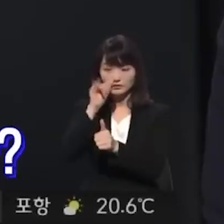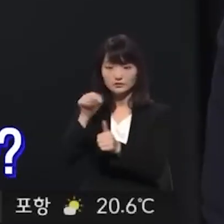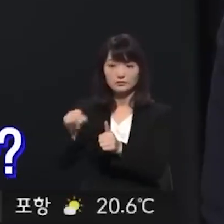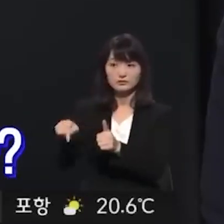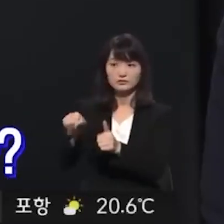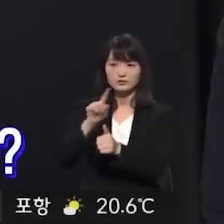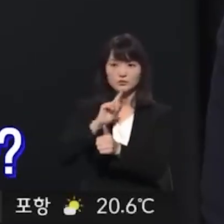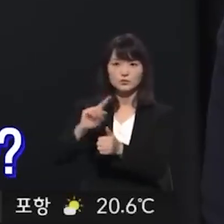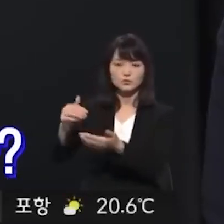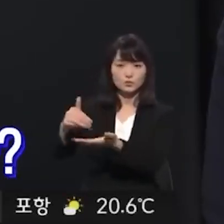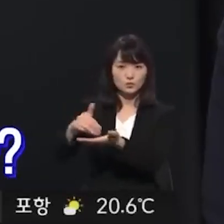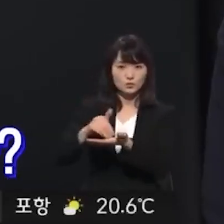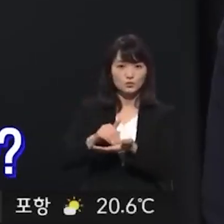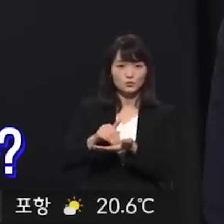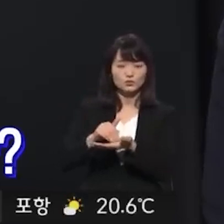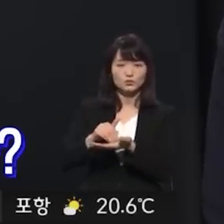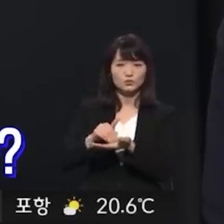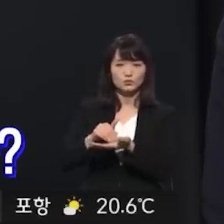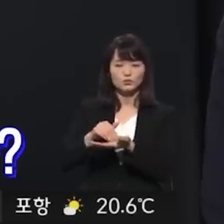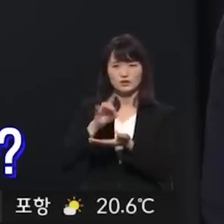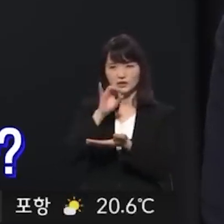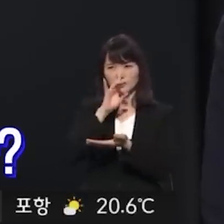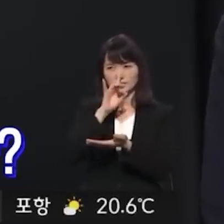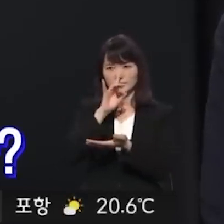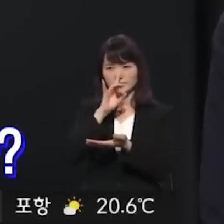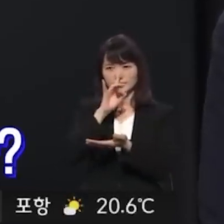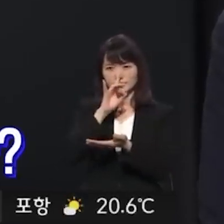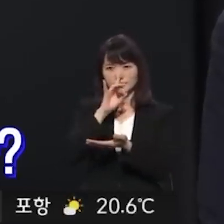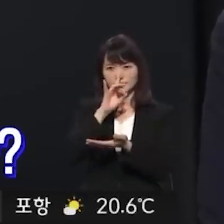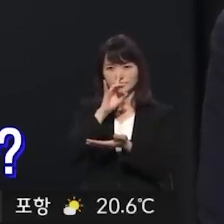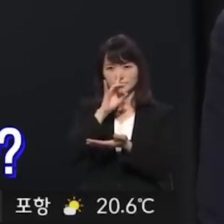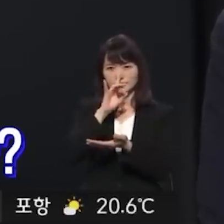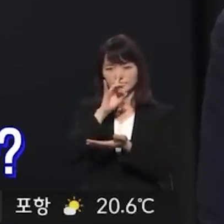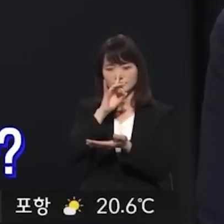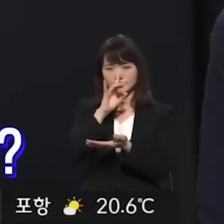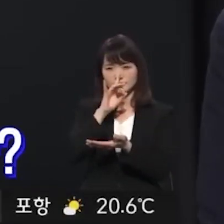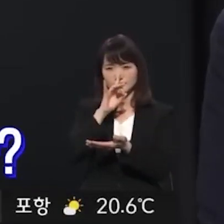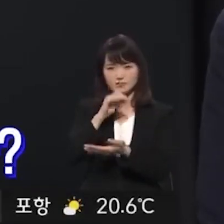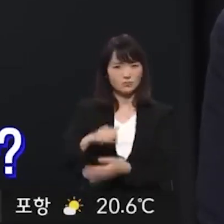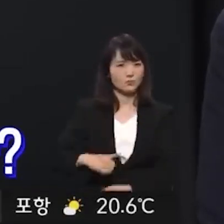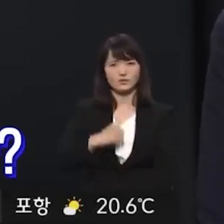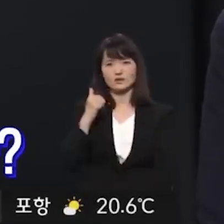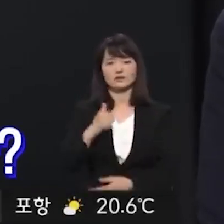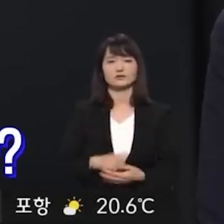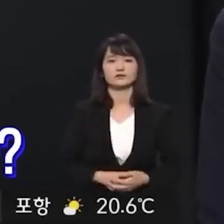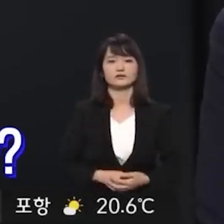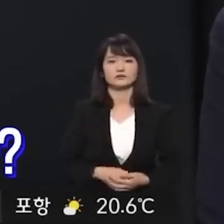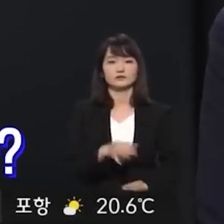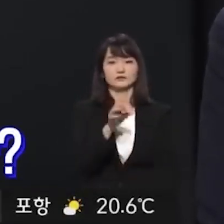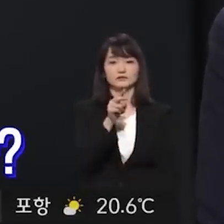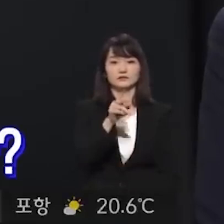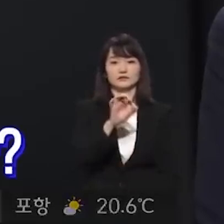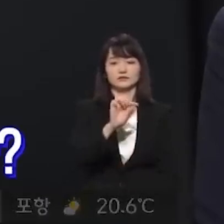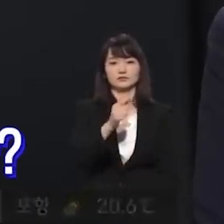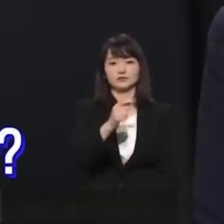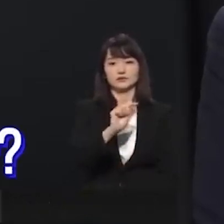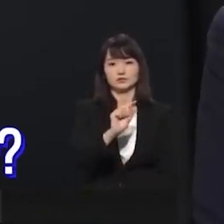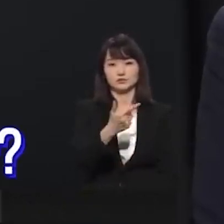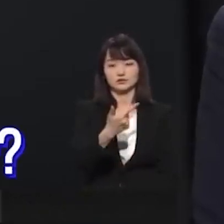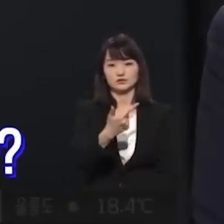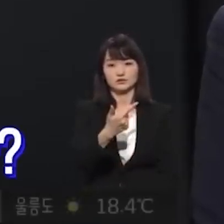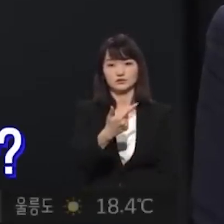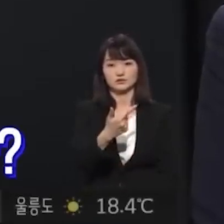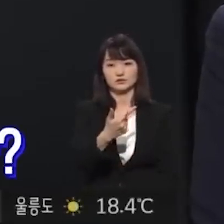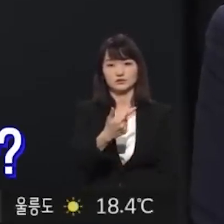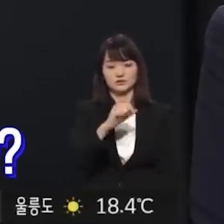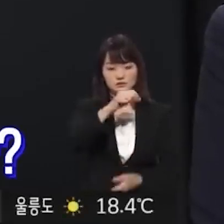보고가 안 되고 있는 것에 대해서 노골적으로 화를 냈다라고 생각합니다 878억 보고 안 받았으니까 안 받았다고